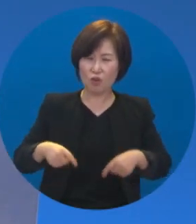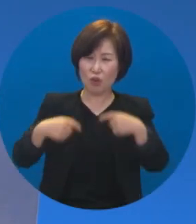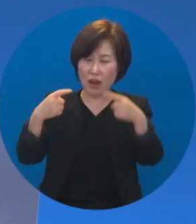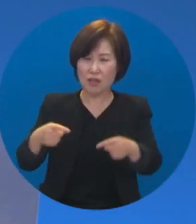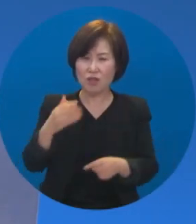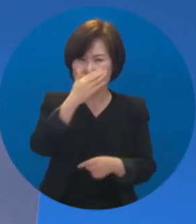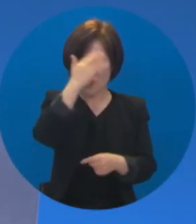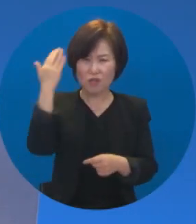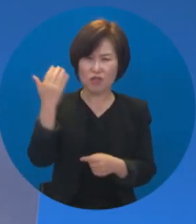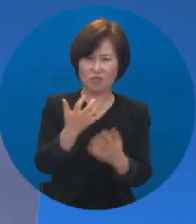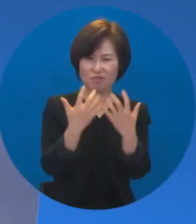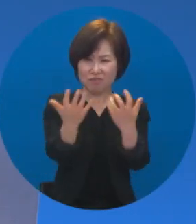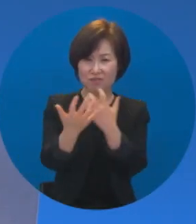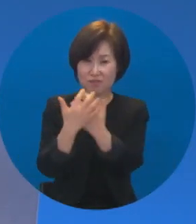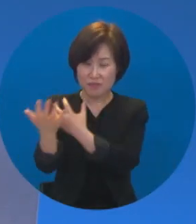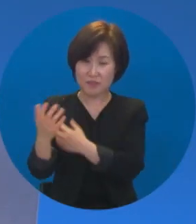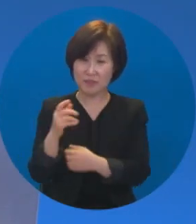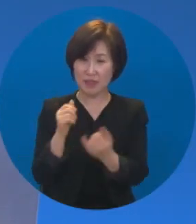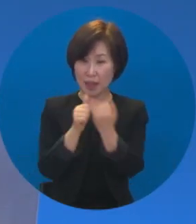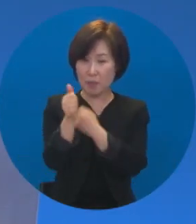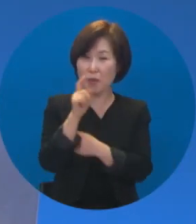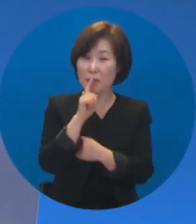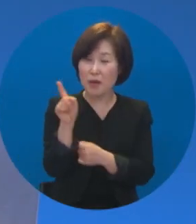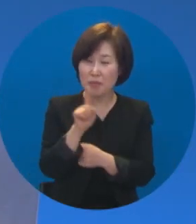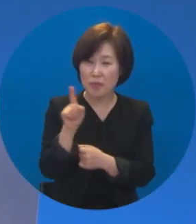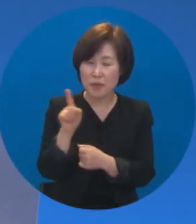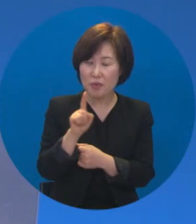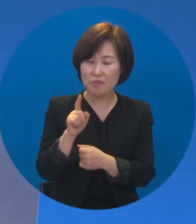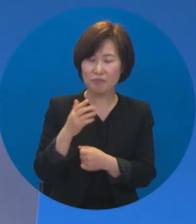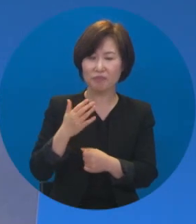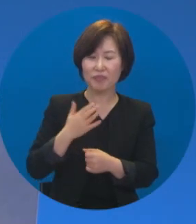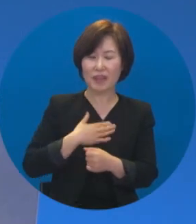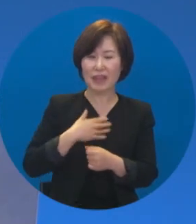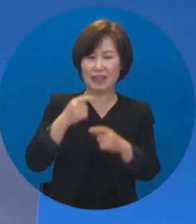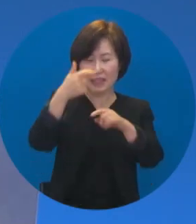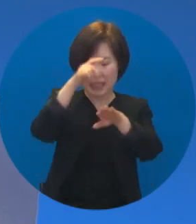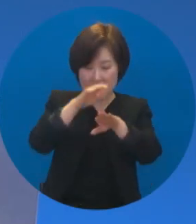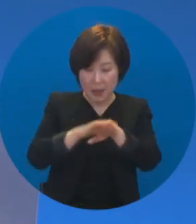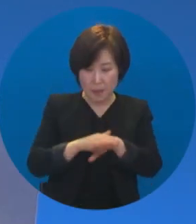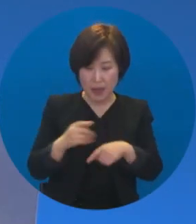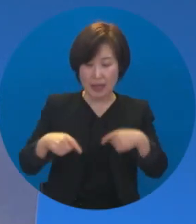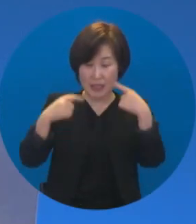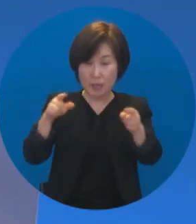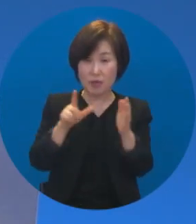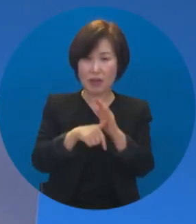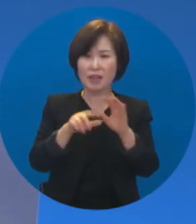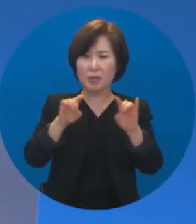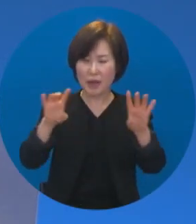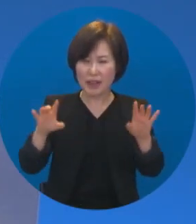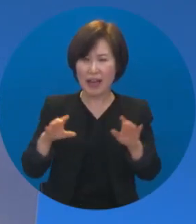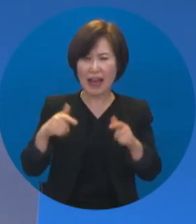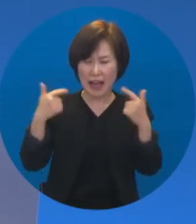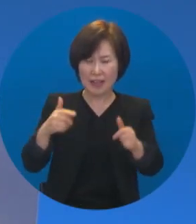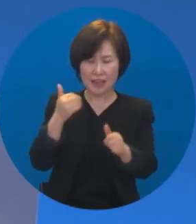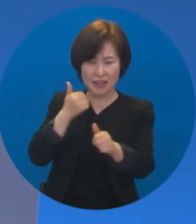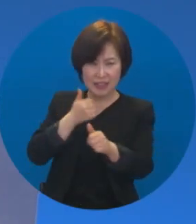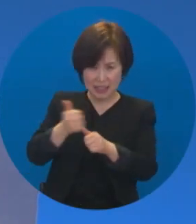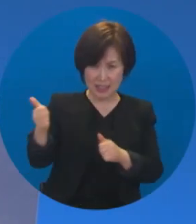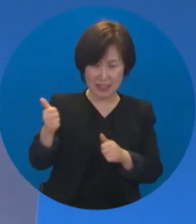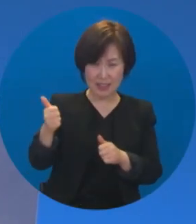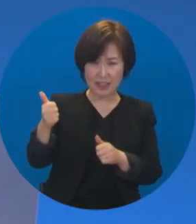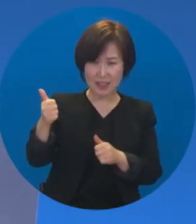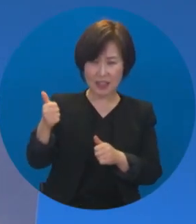이야기했어요. 여러분, 저는 이 예배에 올 때마다 승리를 경험했습니다. 예수님의